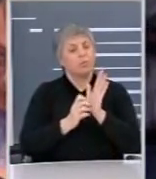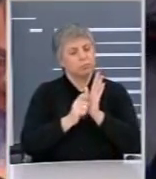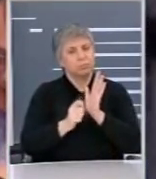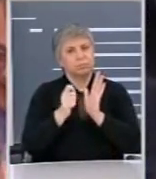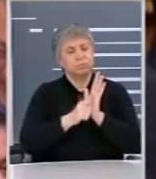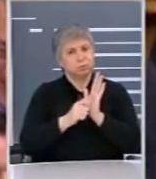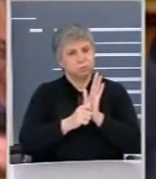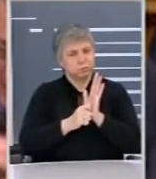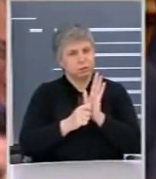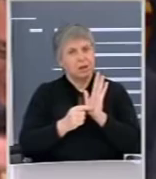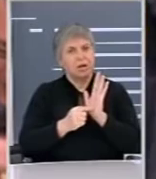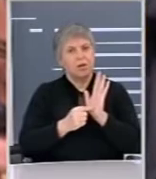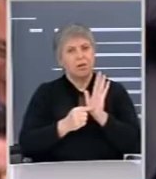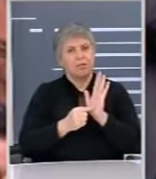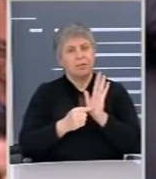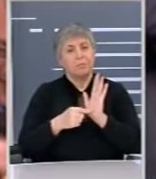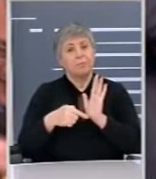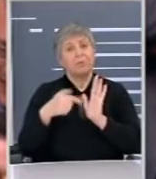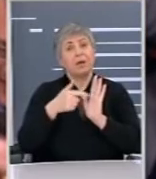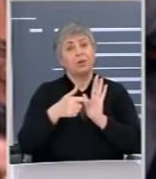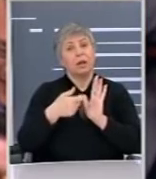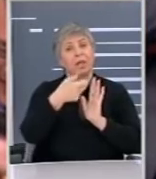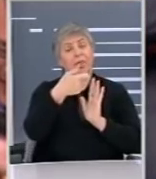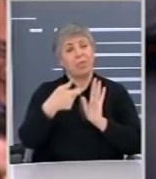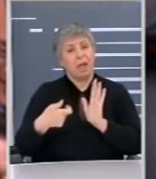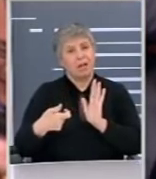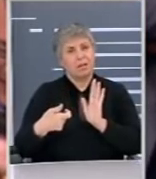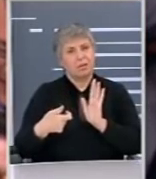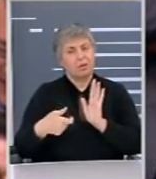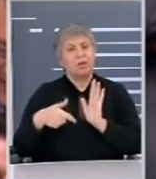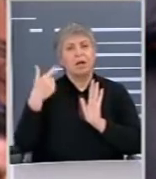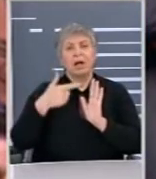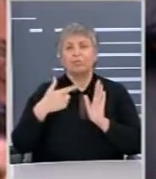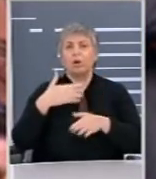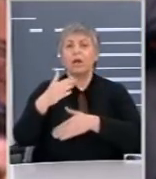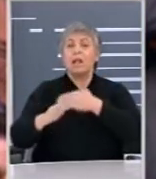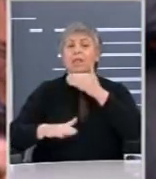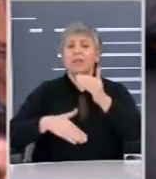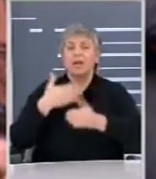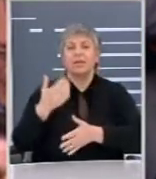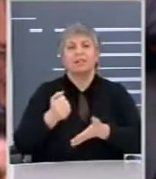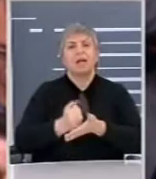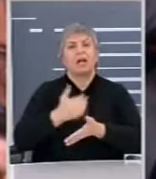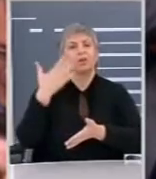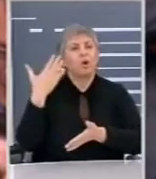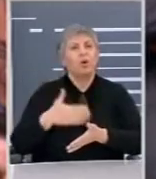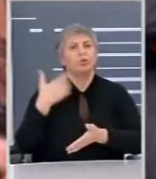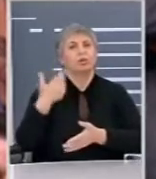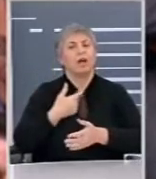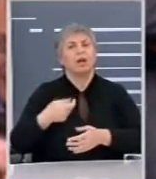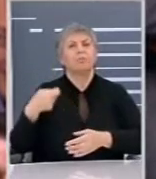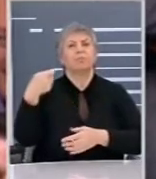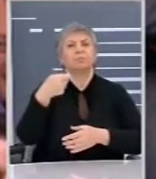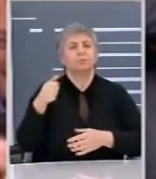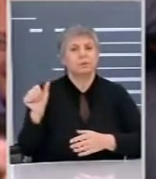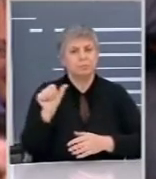Ελλάδας σημειώνει ότι για τον δανεισμό αυτό οι διαδικασίες αξιολόγησης και παρακολούθησης